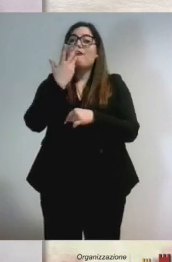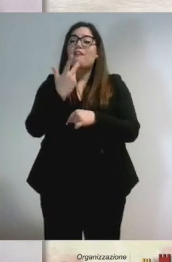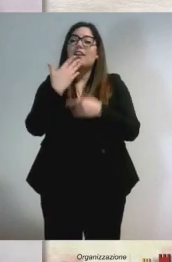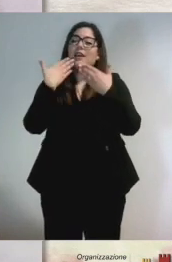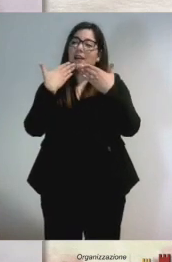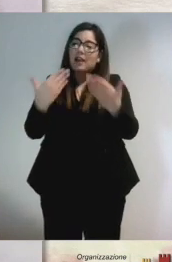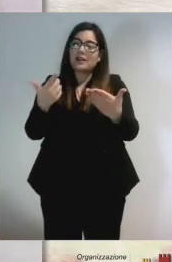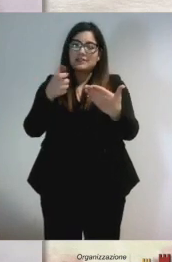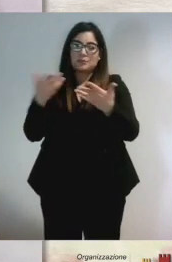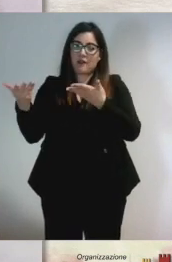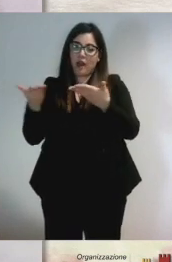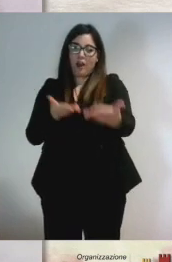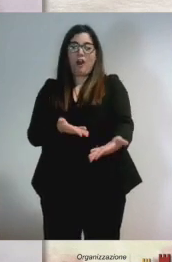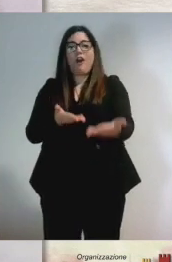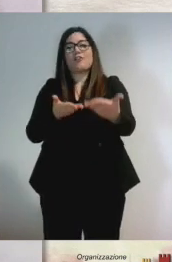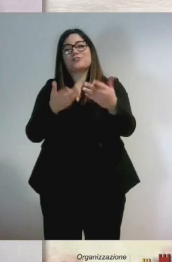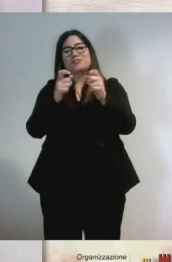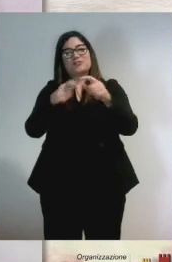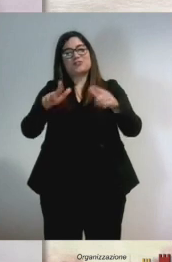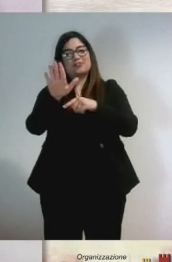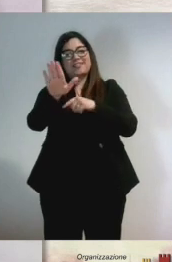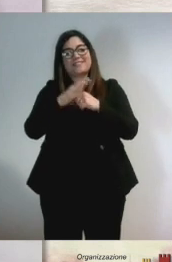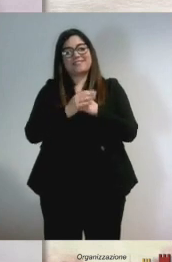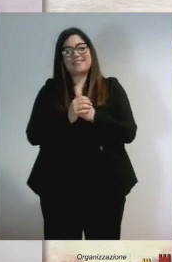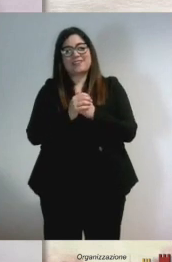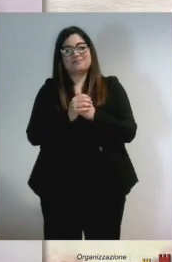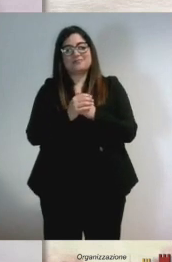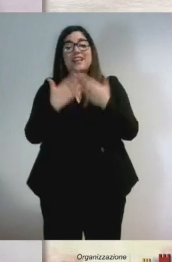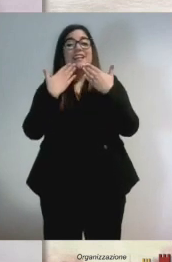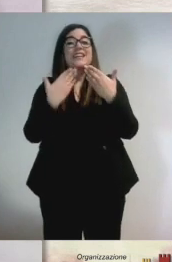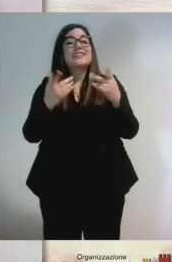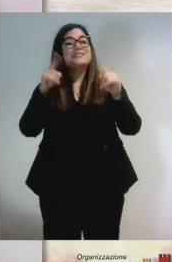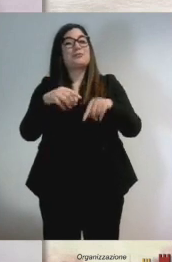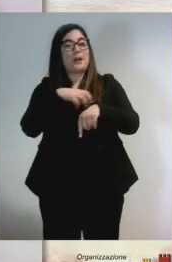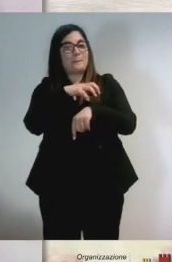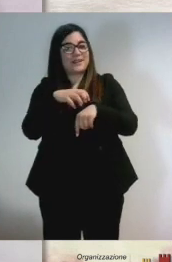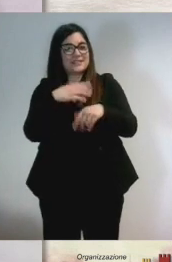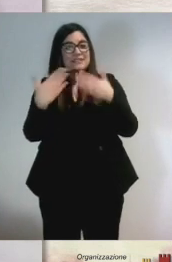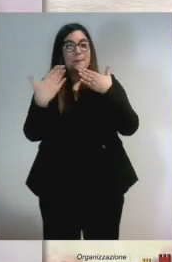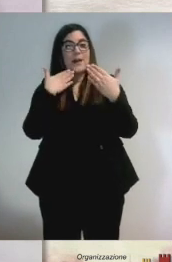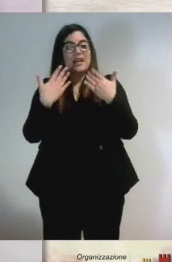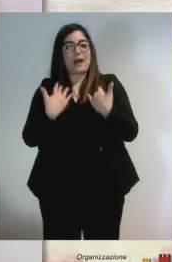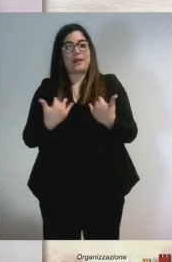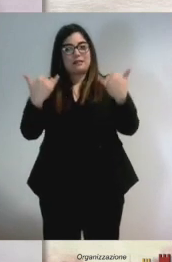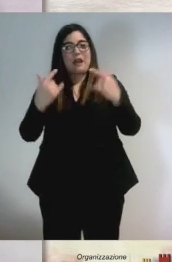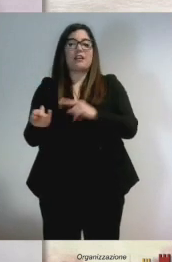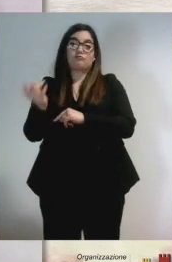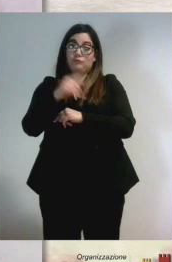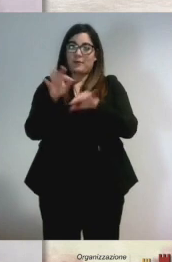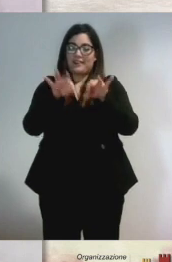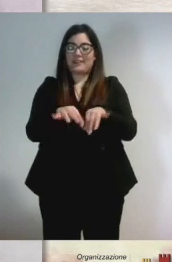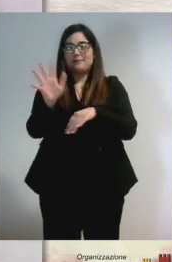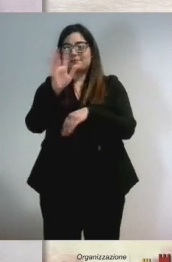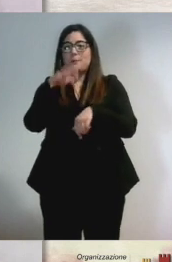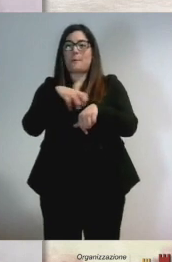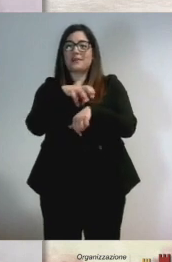per la sua accoglienza nella sua città Infatti mi ringraziare i ministri e i parlamentari che ci saranno domani il ministro dello sport e le